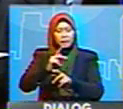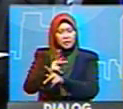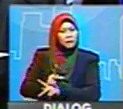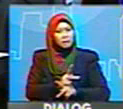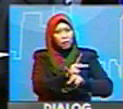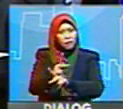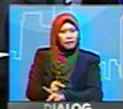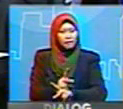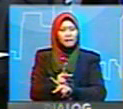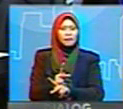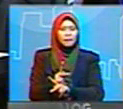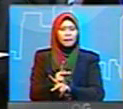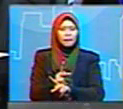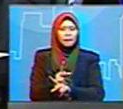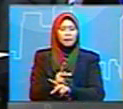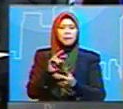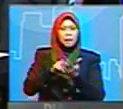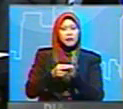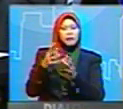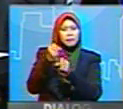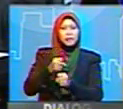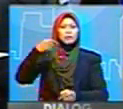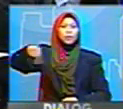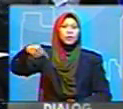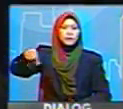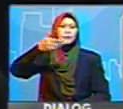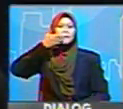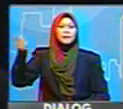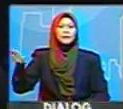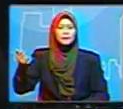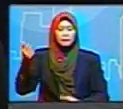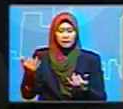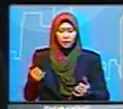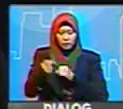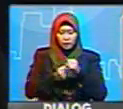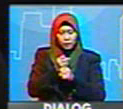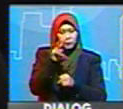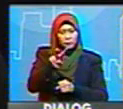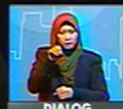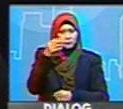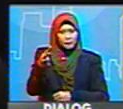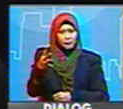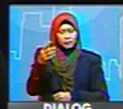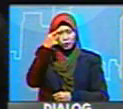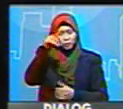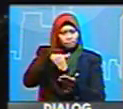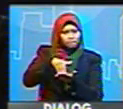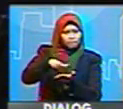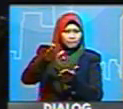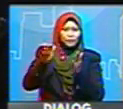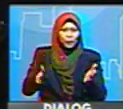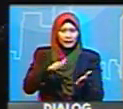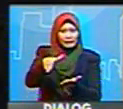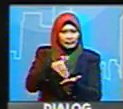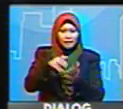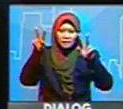menjaga dan sebagainya supaya mutu dapat m jadi 2014 jihad perangi orang tengah itu tajuk